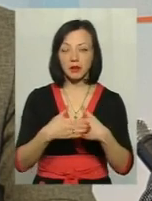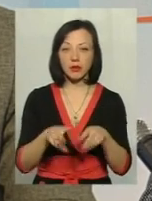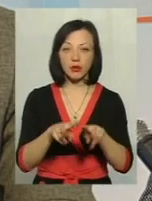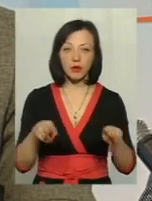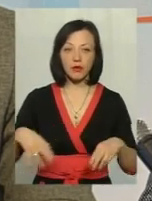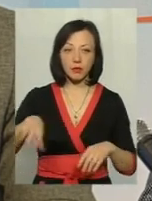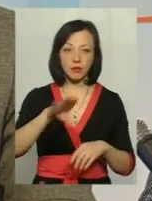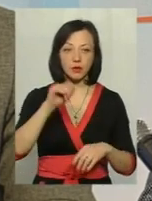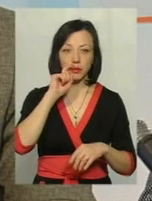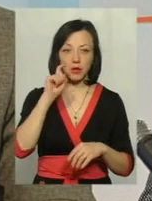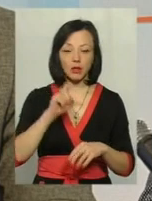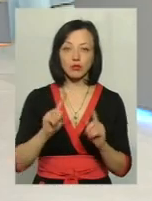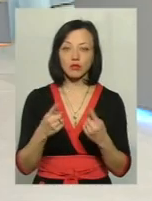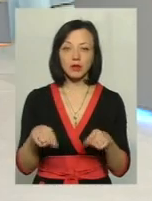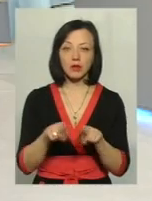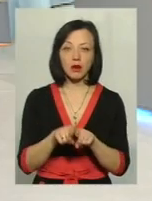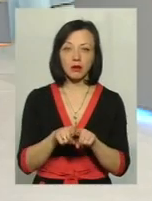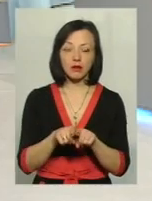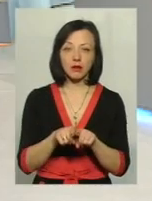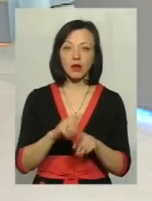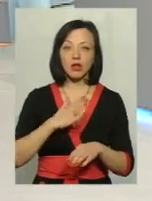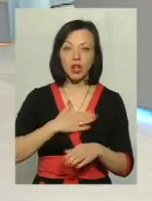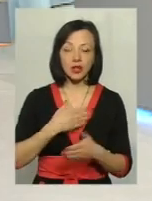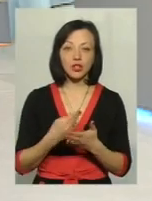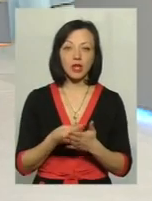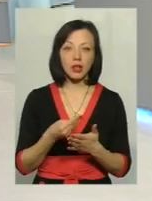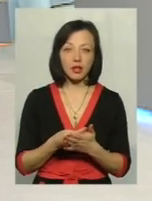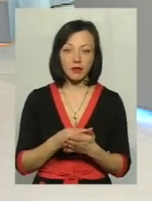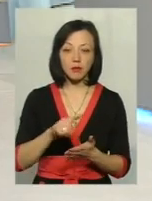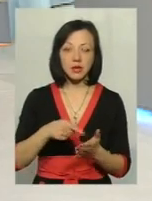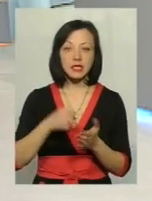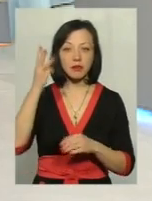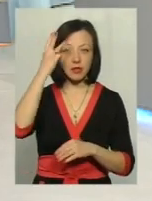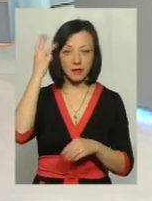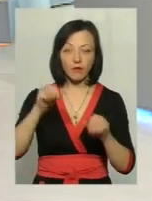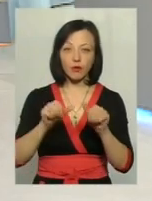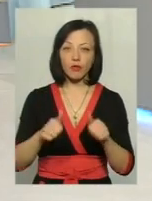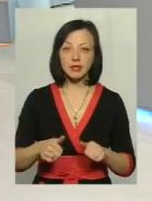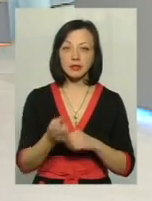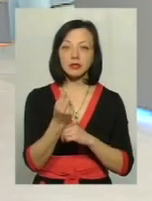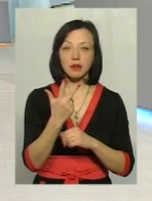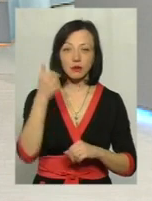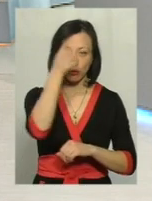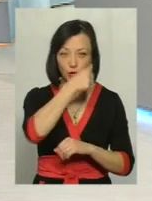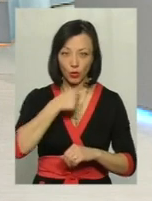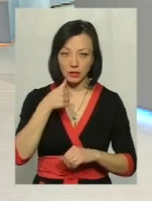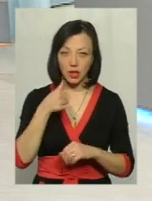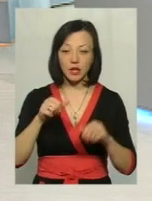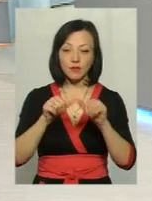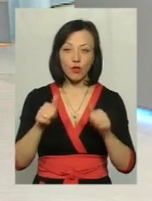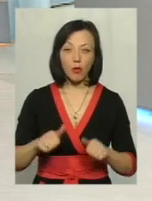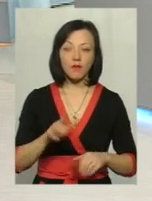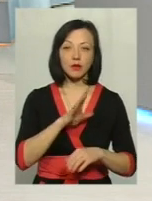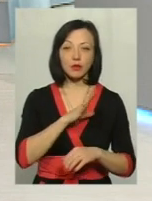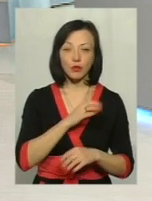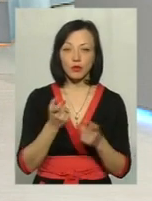всій Україні. А чому ж не так? Наш тариф у місті Хмельницькому формувався у 2013 році. Сформований він